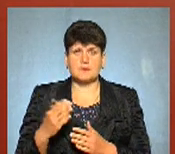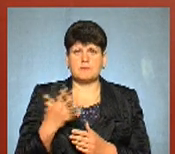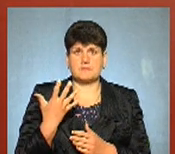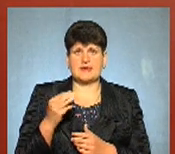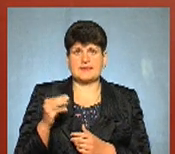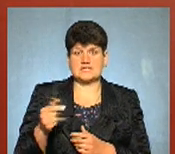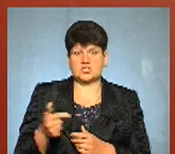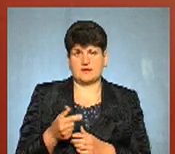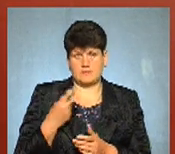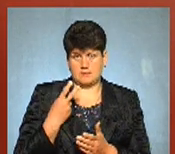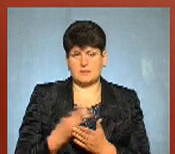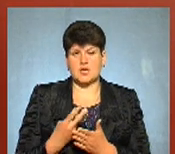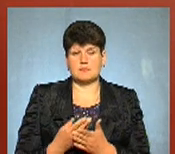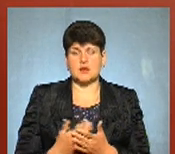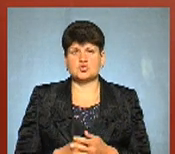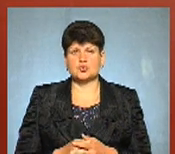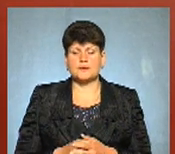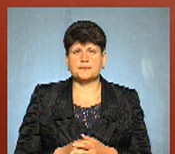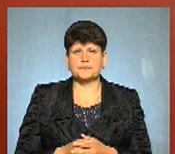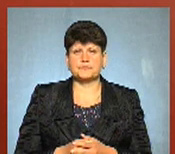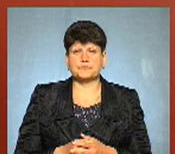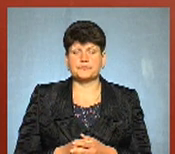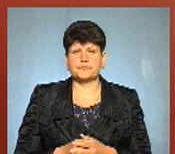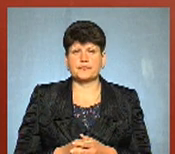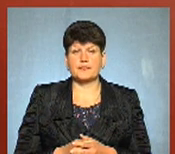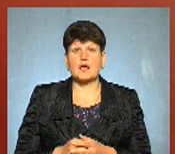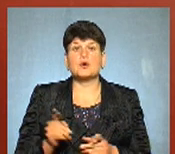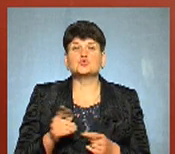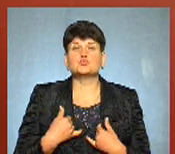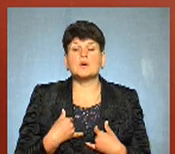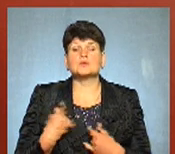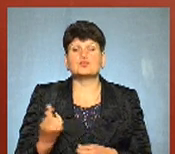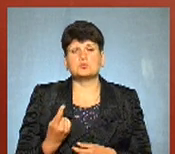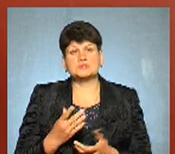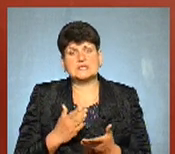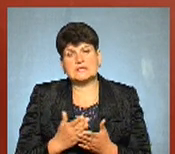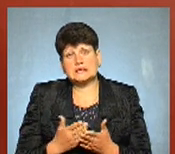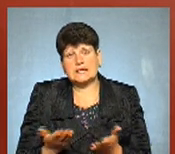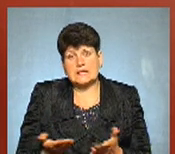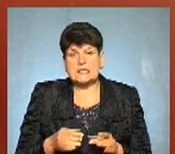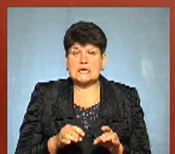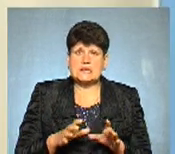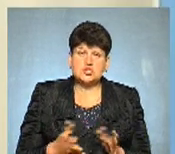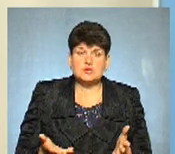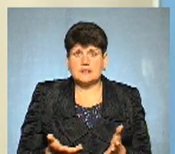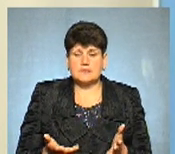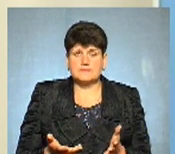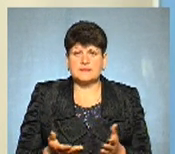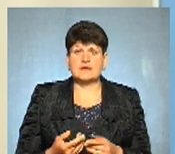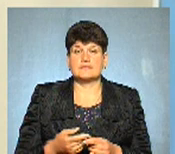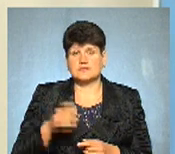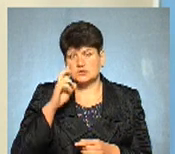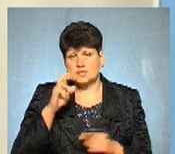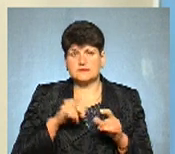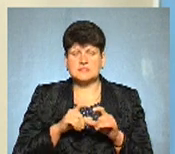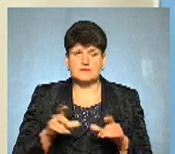тисяч гривень передбачена така компенсація. Що в нас в області? Чи є такі якісь рішення, плани? Це комунальні заклади,